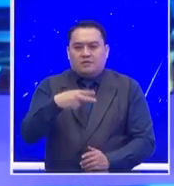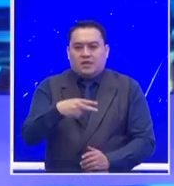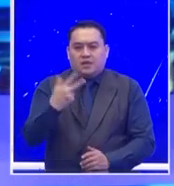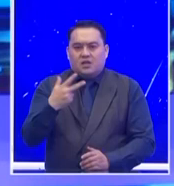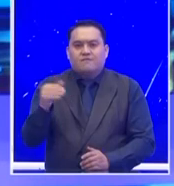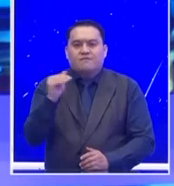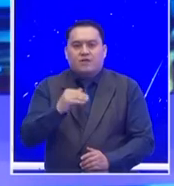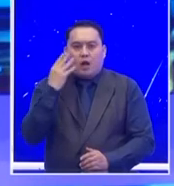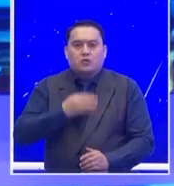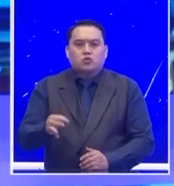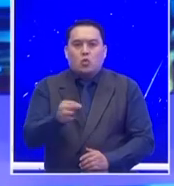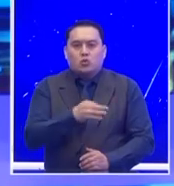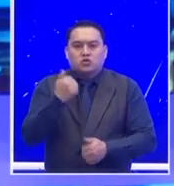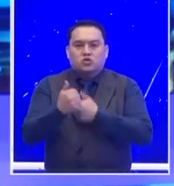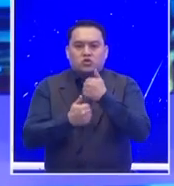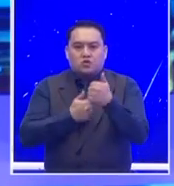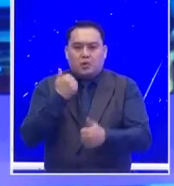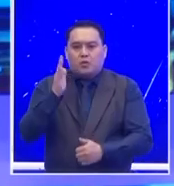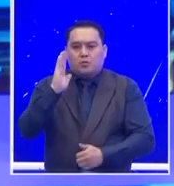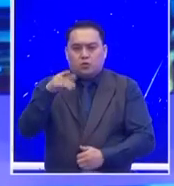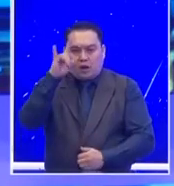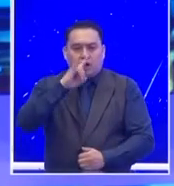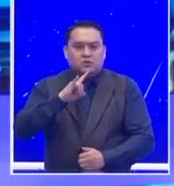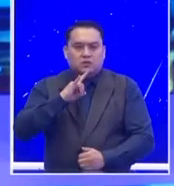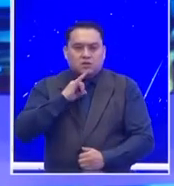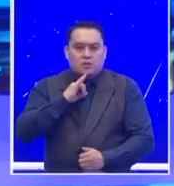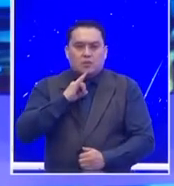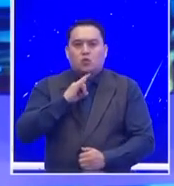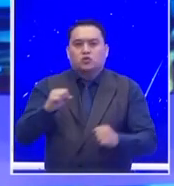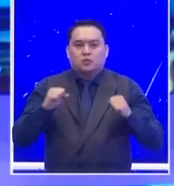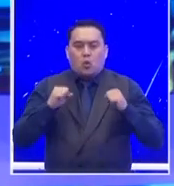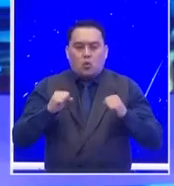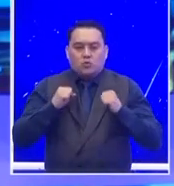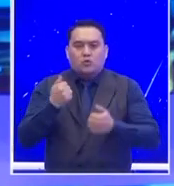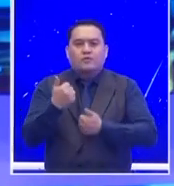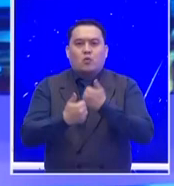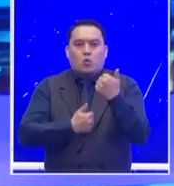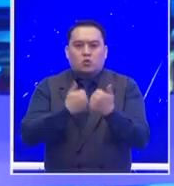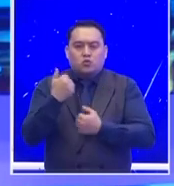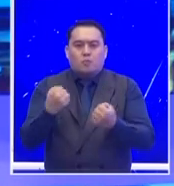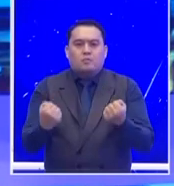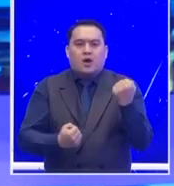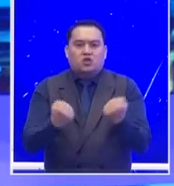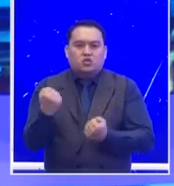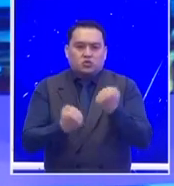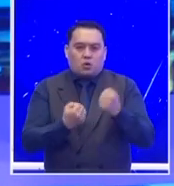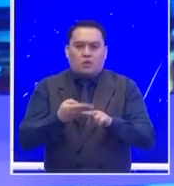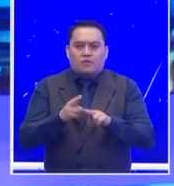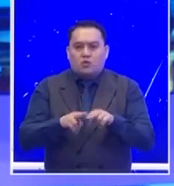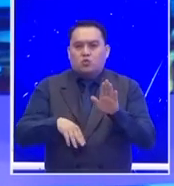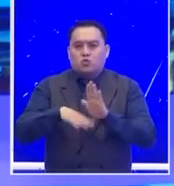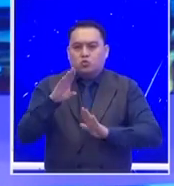23 февраля в Алматинской области состоится чемпионат Республики Казахстан по автомотоспорту. В нем примут участие